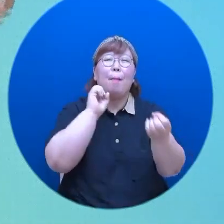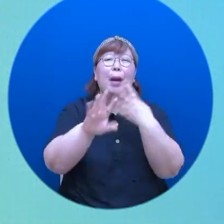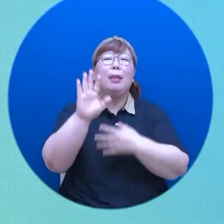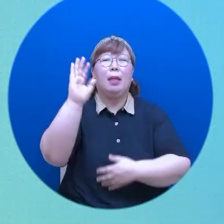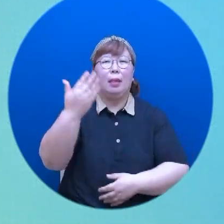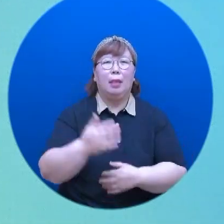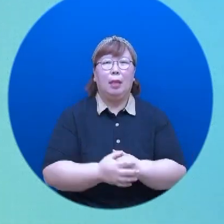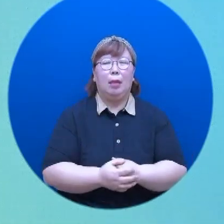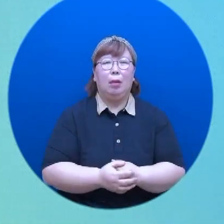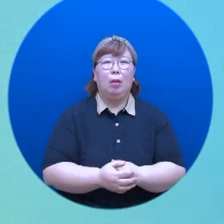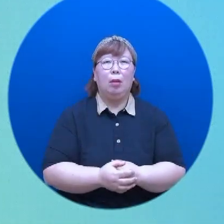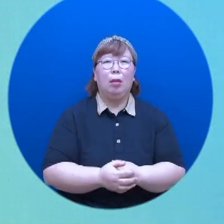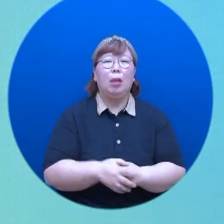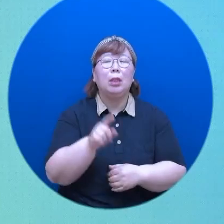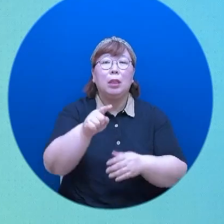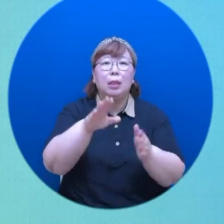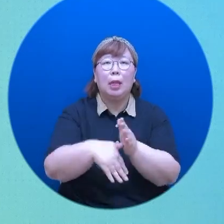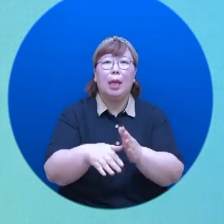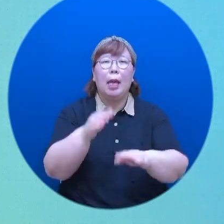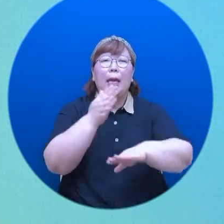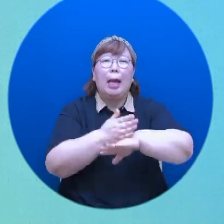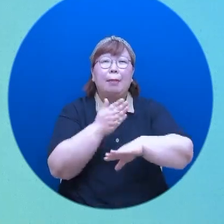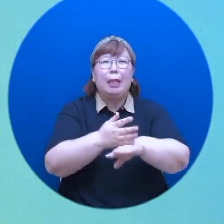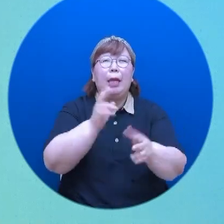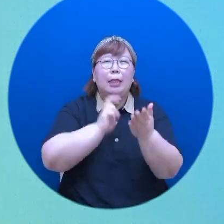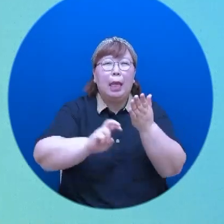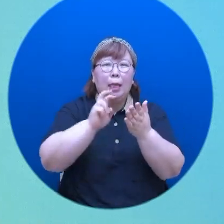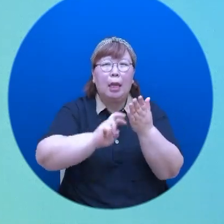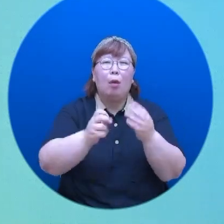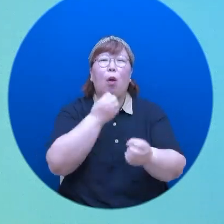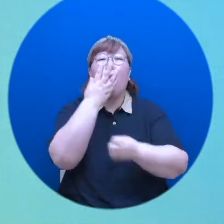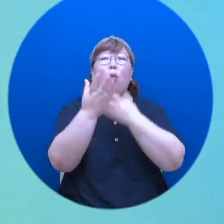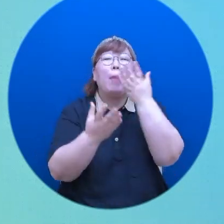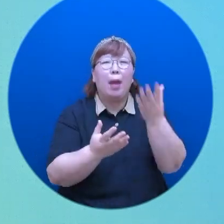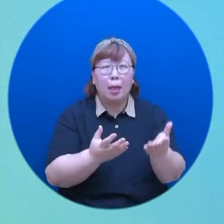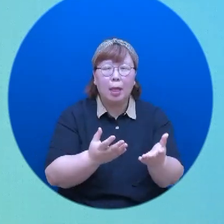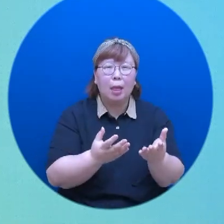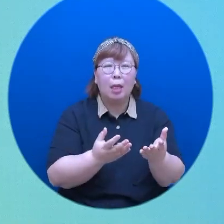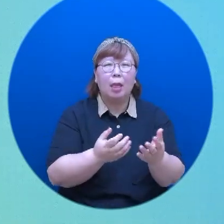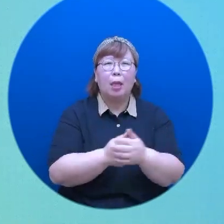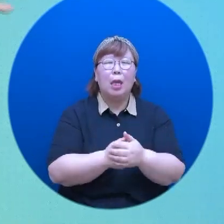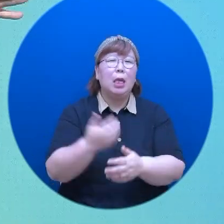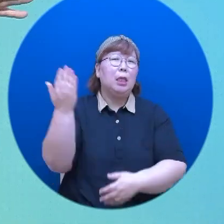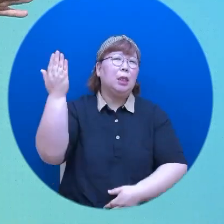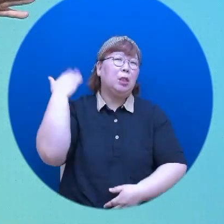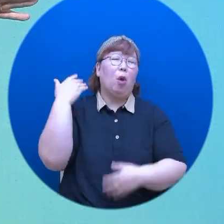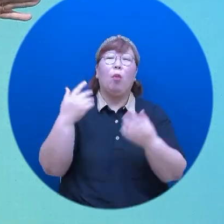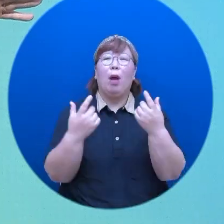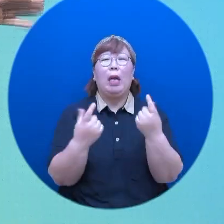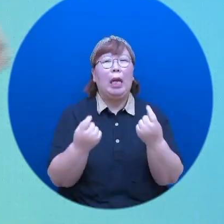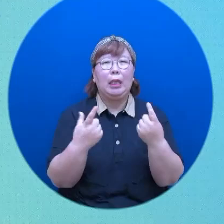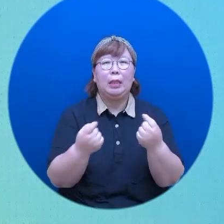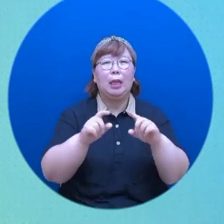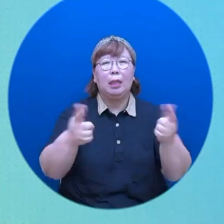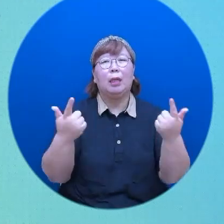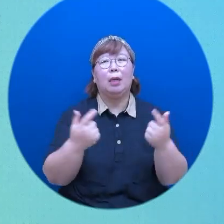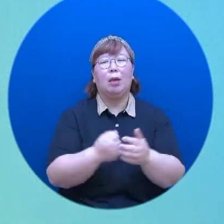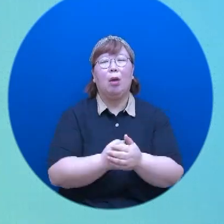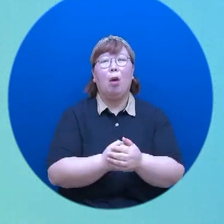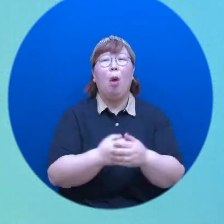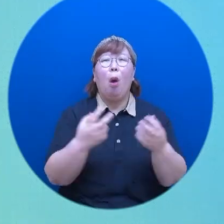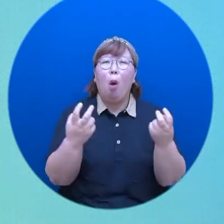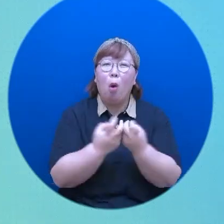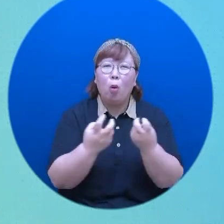거예요. 그때 감사의 그 찬양과 고백이 어찌 그 전과 같을 수 있겠습니까?